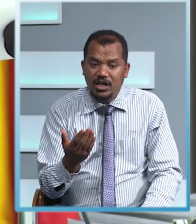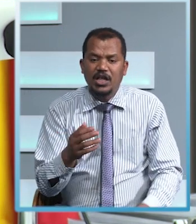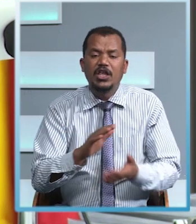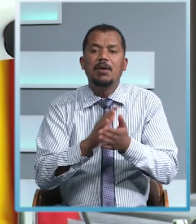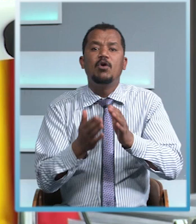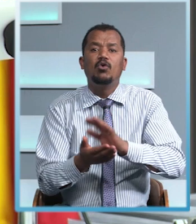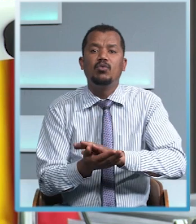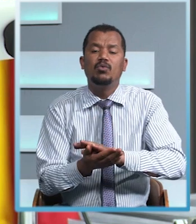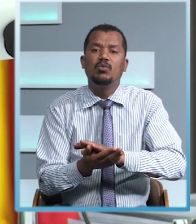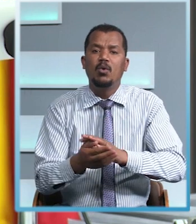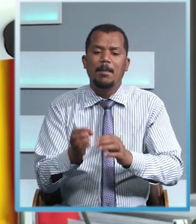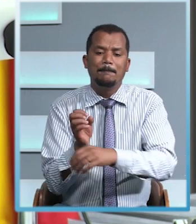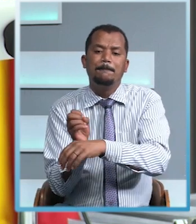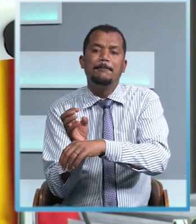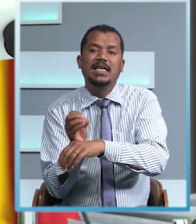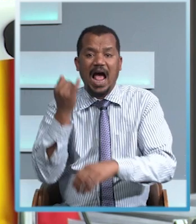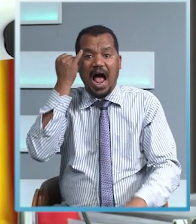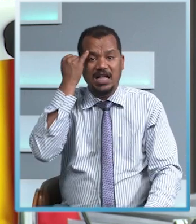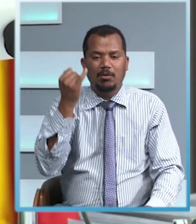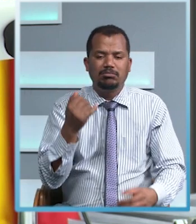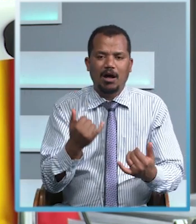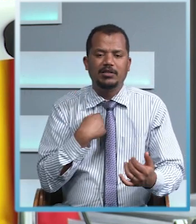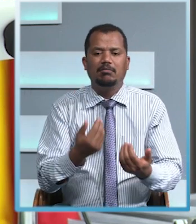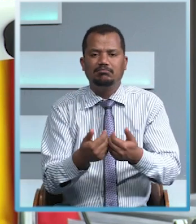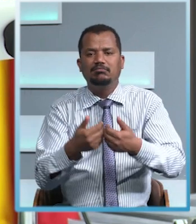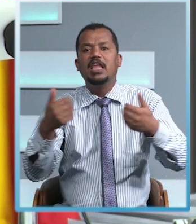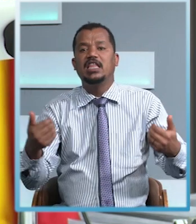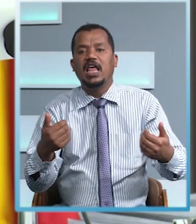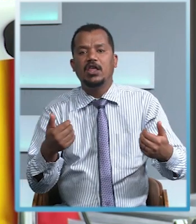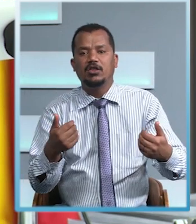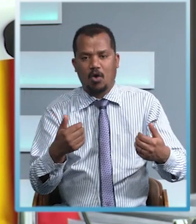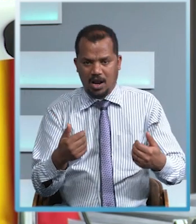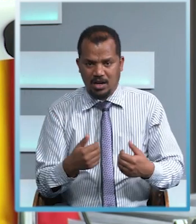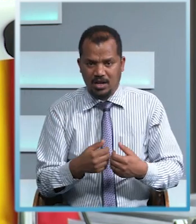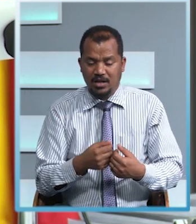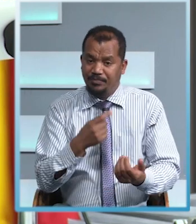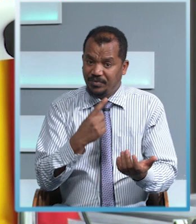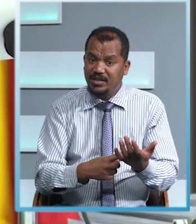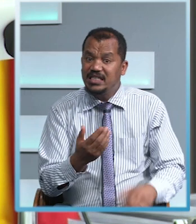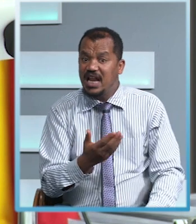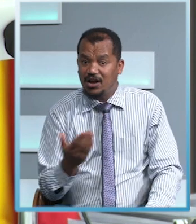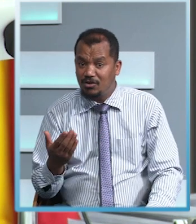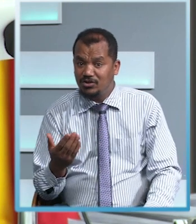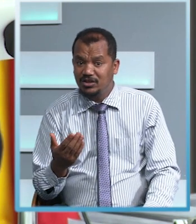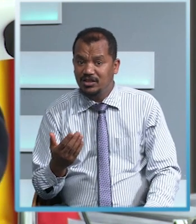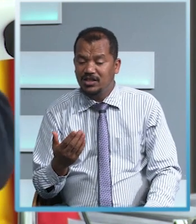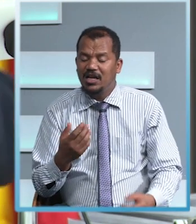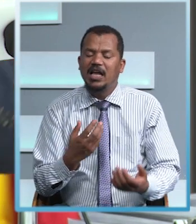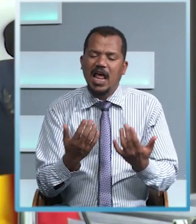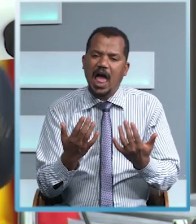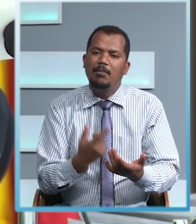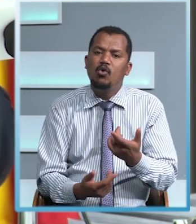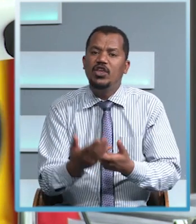ነገሮች የሚሆኑ ምክረ ሀሳቦችም የለየናቸው አሉ፣ የተለዩ አሉ። እነዚህ ነገሮች ግን